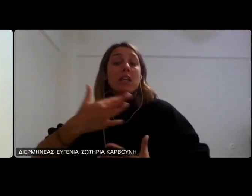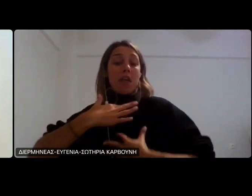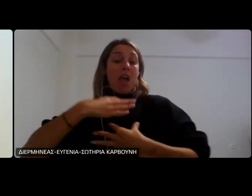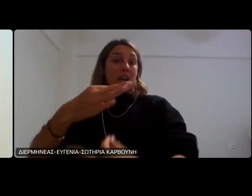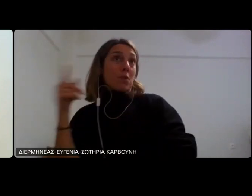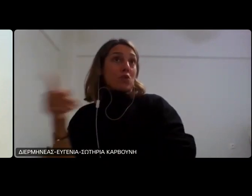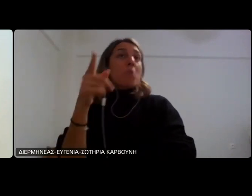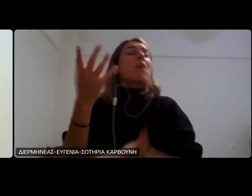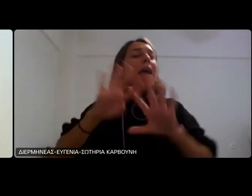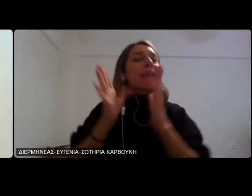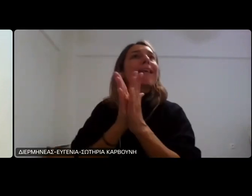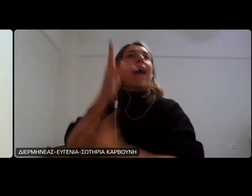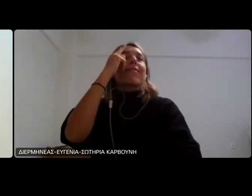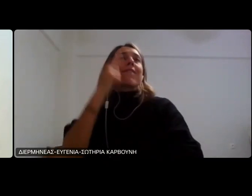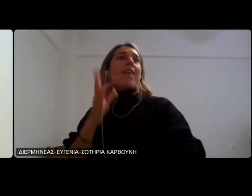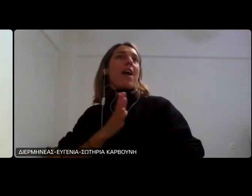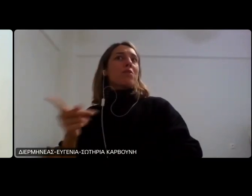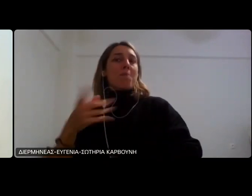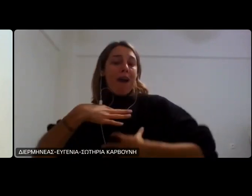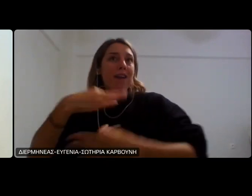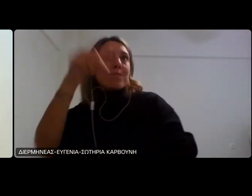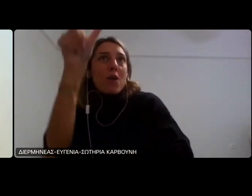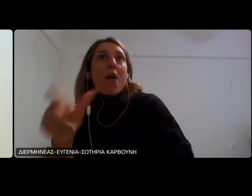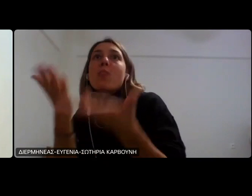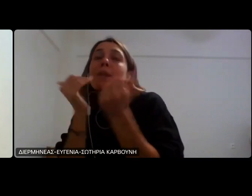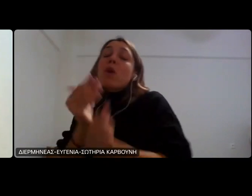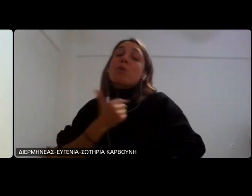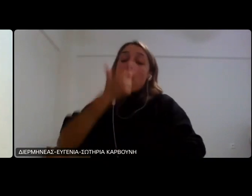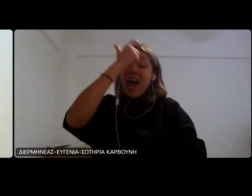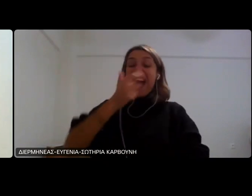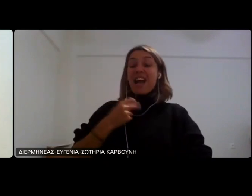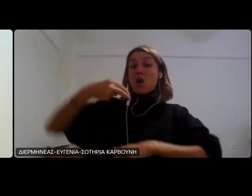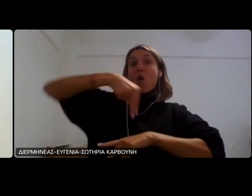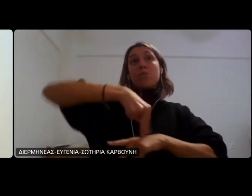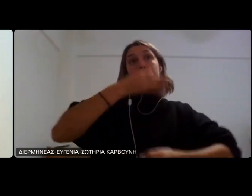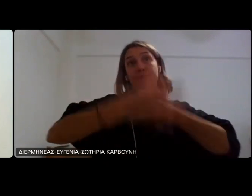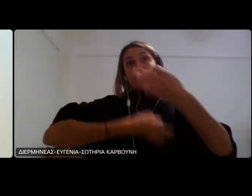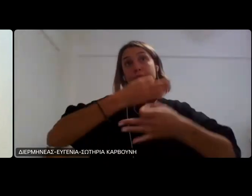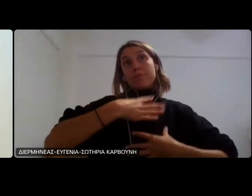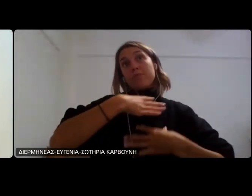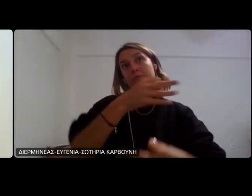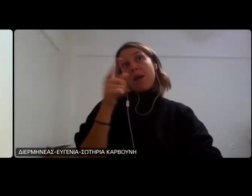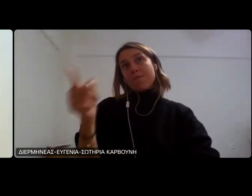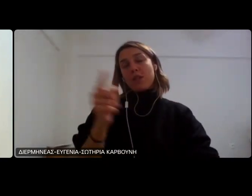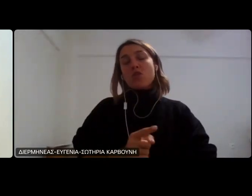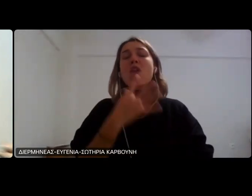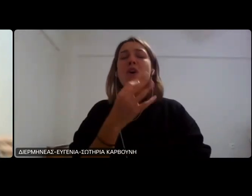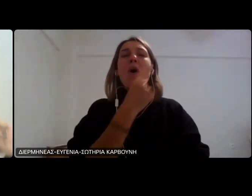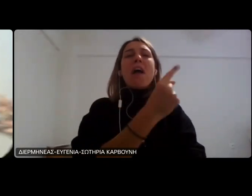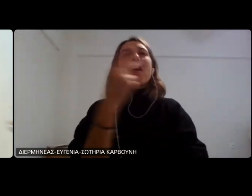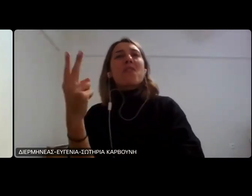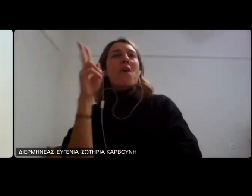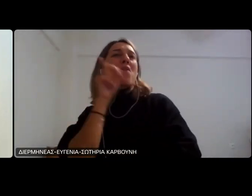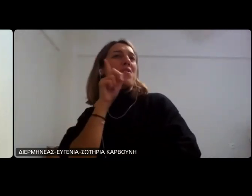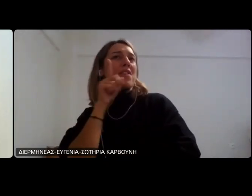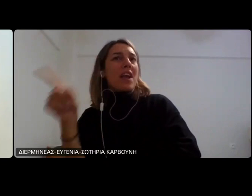άτομα γενικότερα, οπότε παίρνω το θάρρος να τοποθετηθώ εκ μέρους τους, γιατί υπάρχουν κανένα δυο γυναίκες, ας πούμε, που